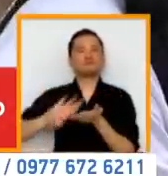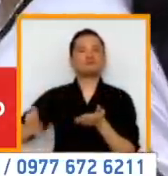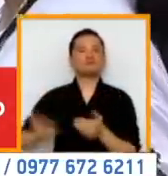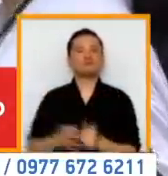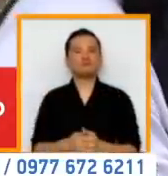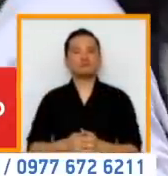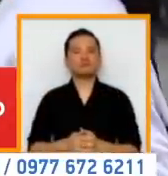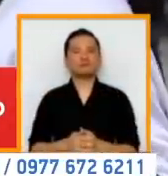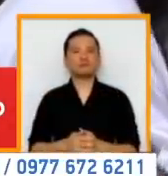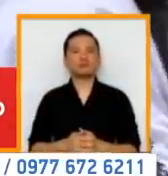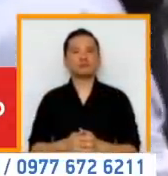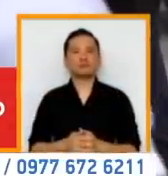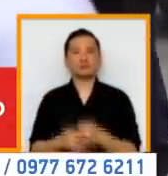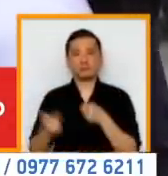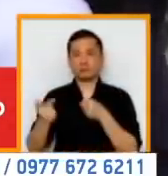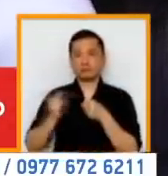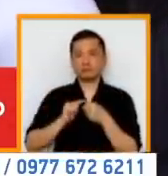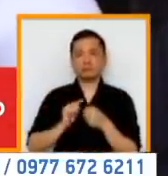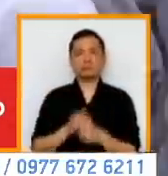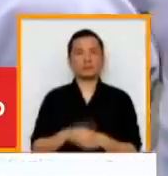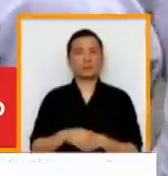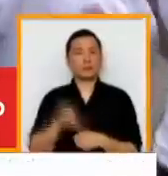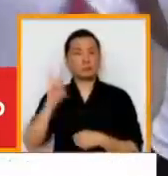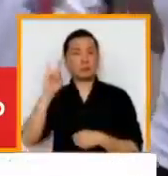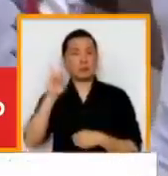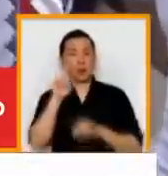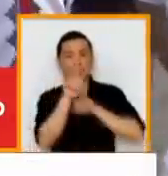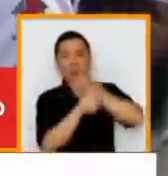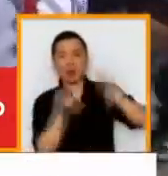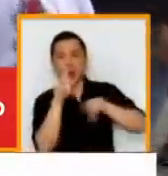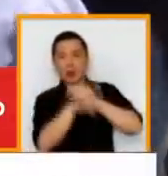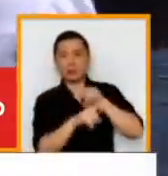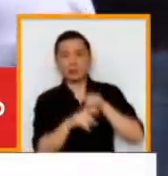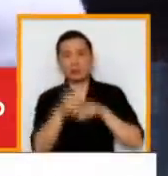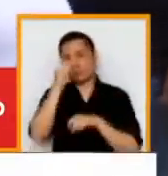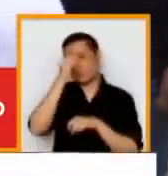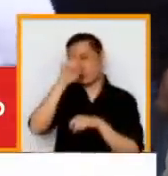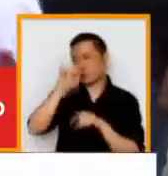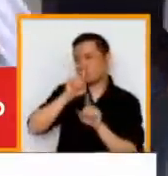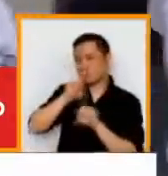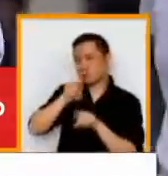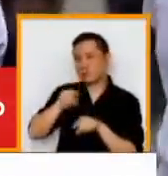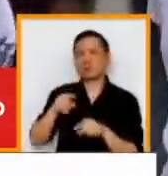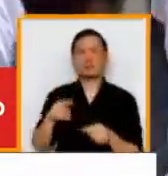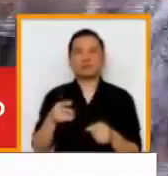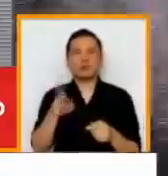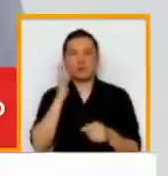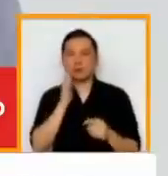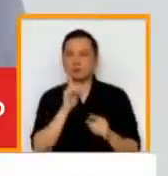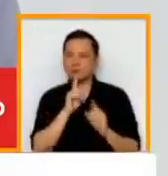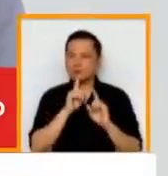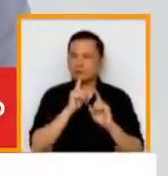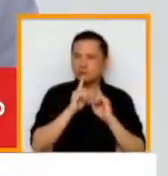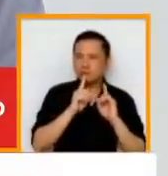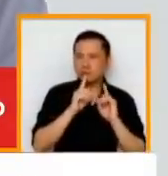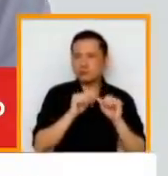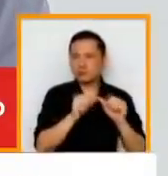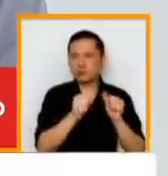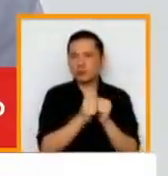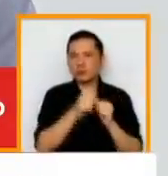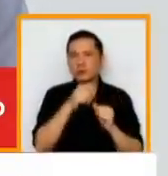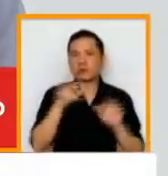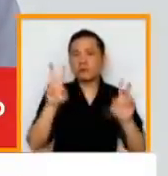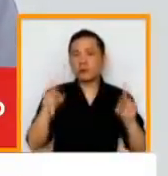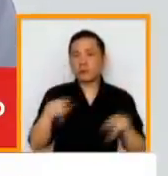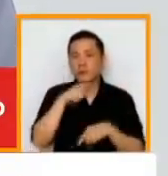Sa panayam ng media, sinabi ni Moreno na itutuloy niya ang pakikipag-usap kay Vice President Lenny Robredo. Pero sabi niya, hindi